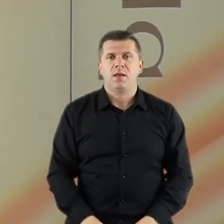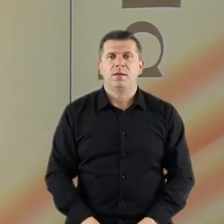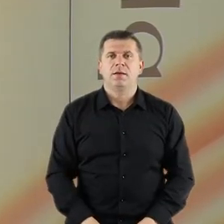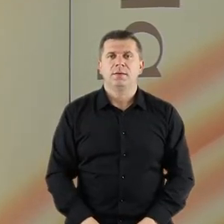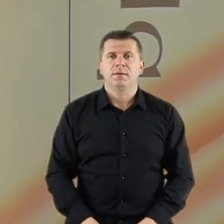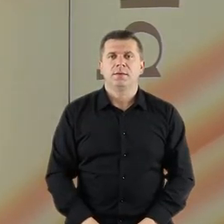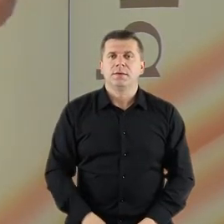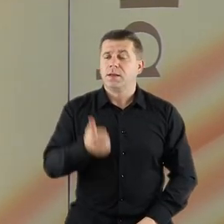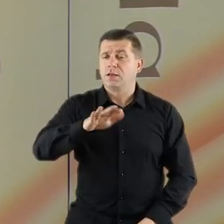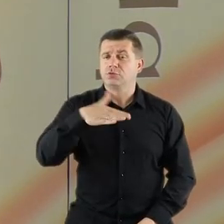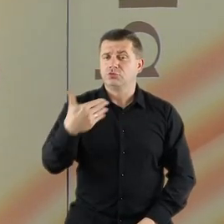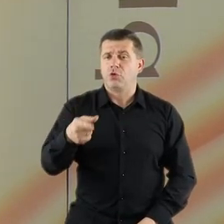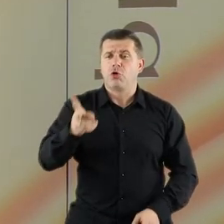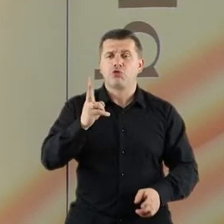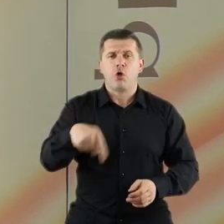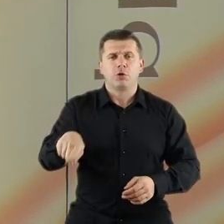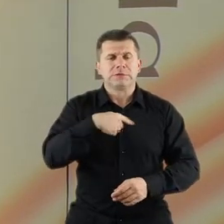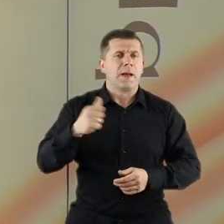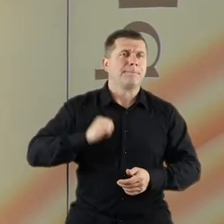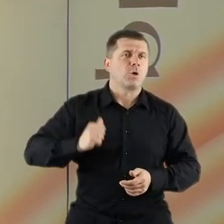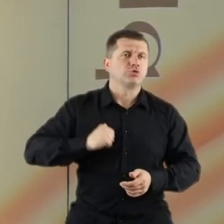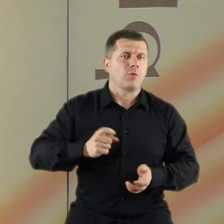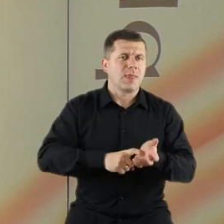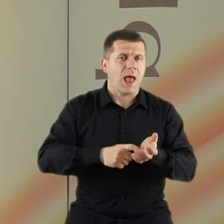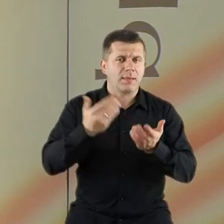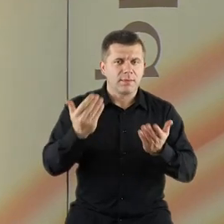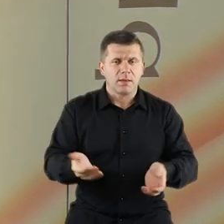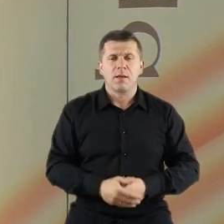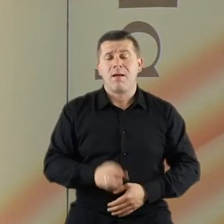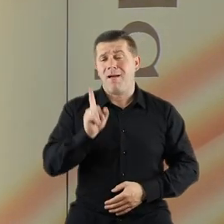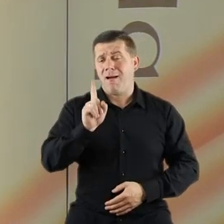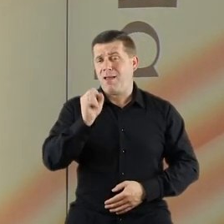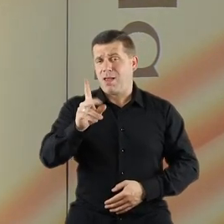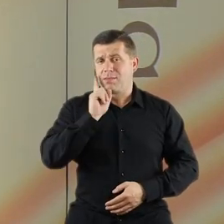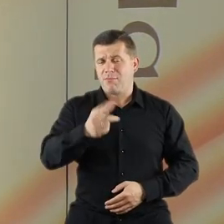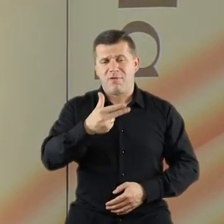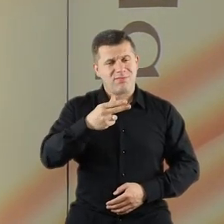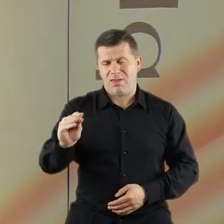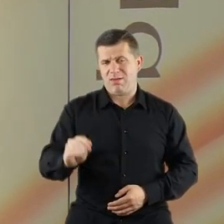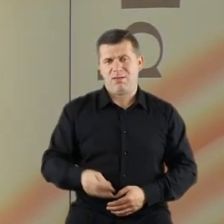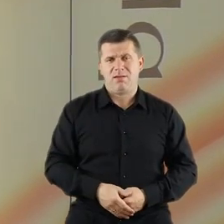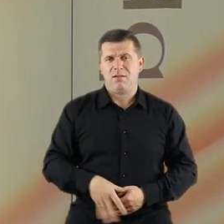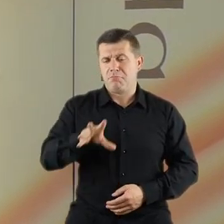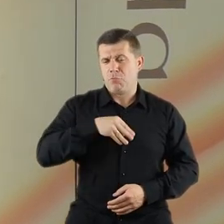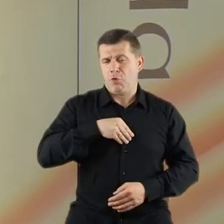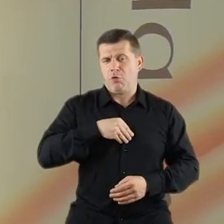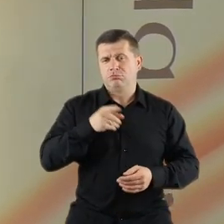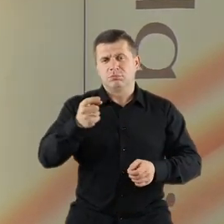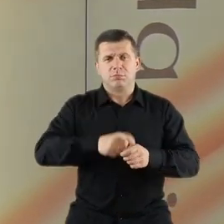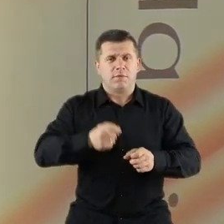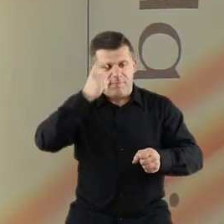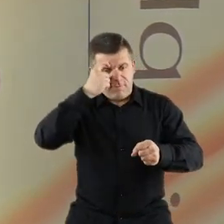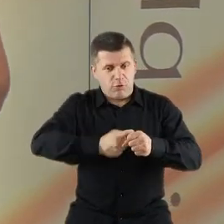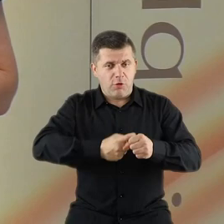a więc z jednej strony ktoś pożądany ale tak naprawdę nie tak naprawdę może być